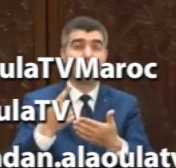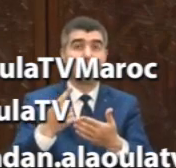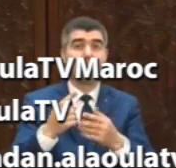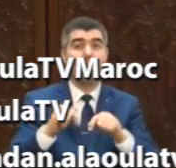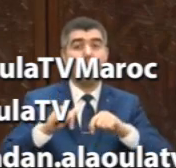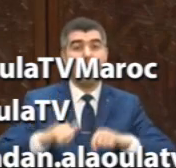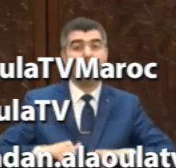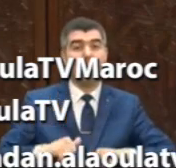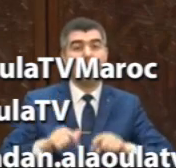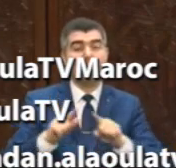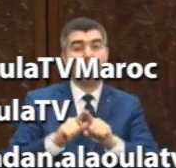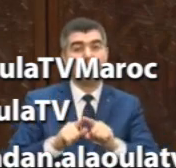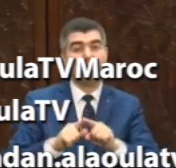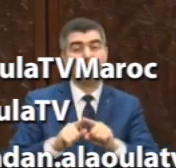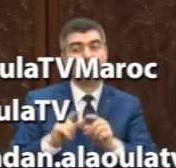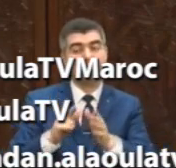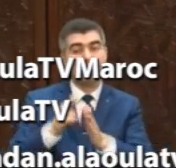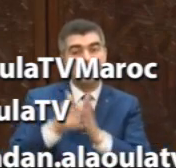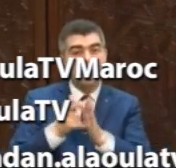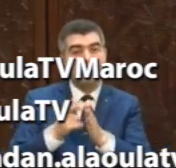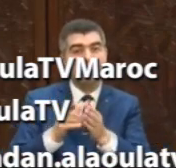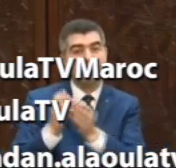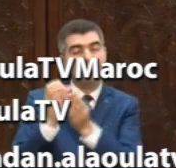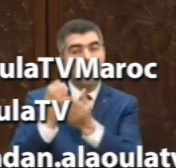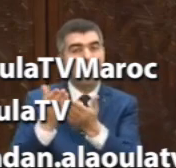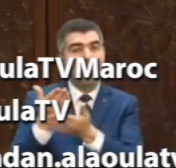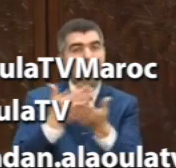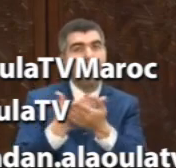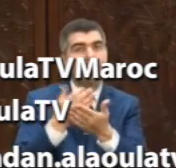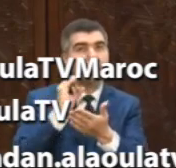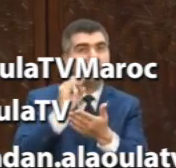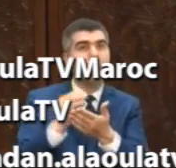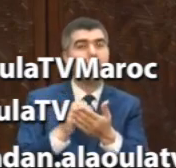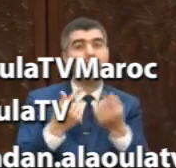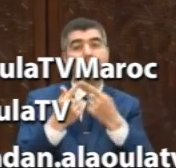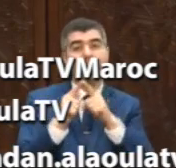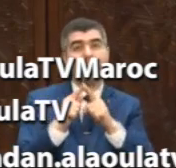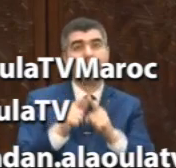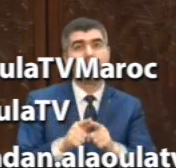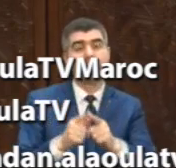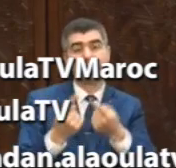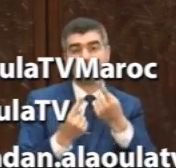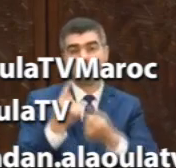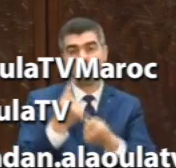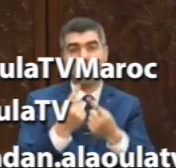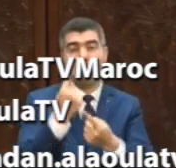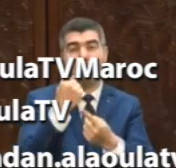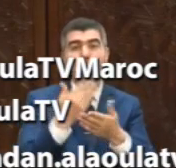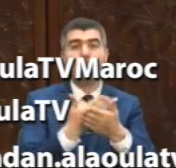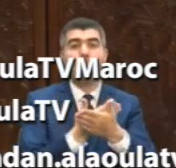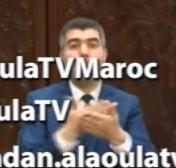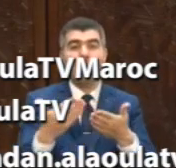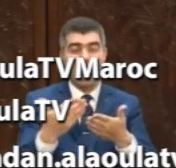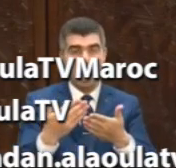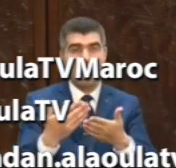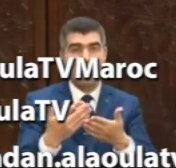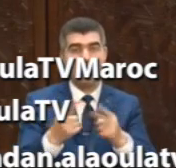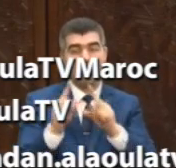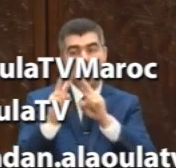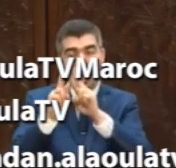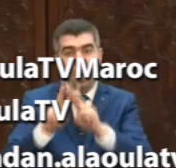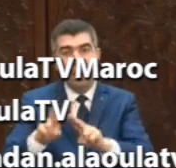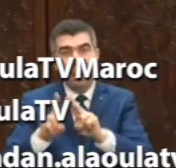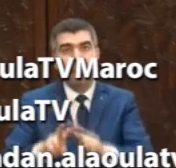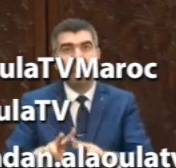دايره اتفاقية مع المركز الوطني للبحث العلمي للسيناريستي على أساس أننا عندنا تقريبا مليار سنتيم اللي هو في البحث في